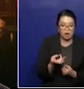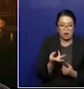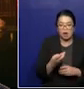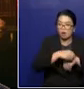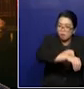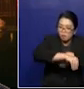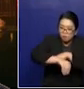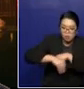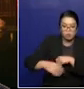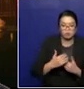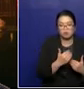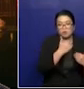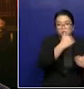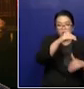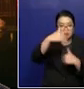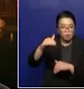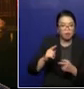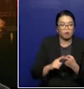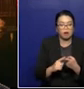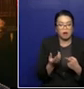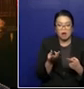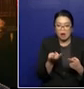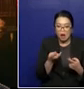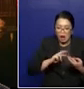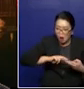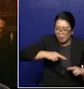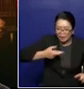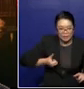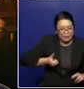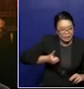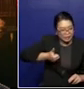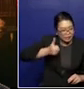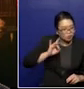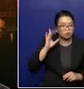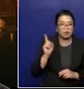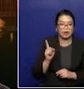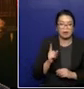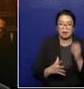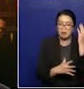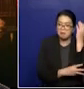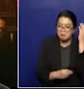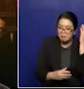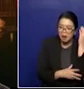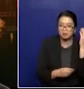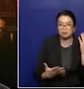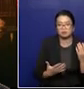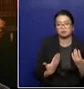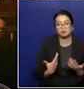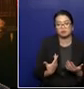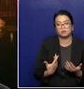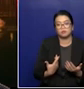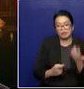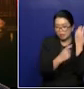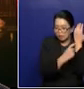ยอดส่งออกพันธุ์ข้าวที่ดีที่สุดของโลกมันสำปะหลังยางพา